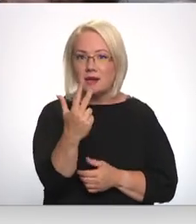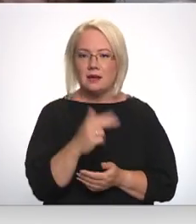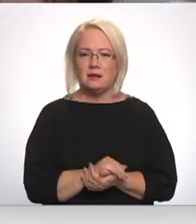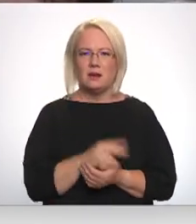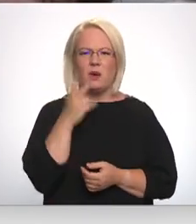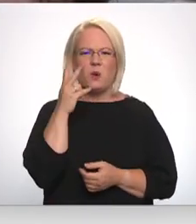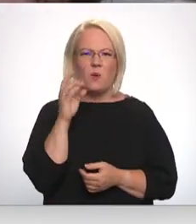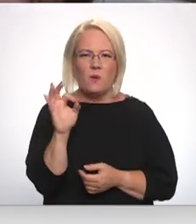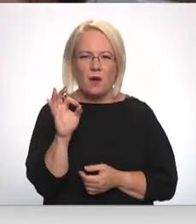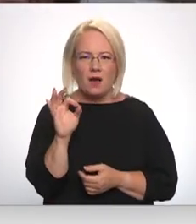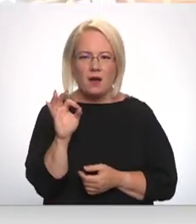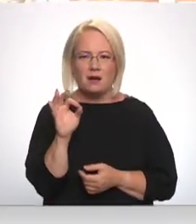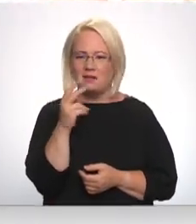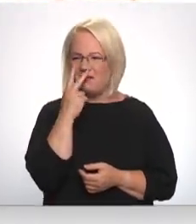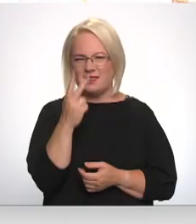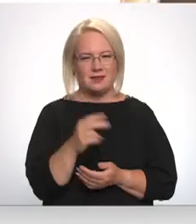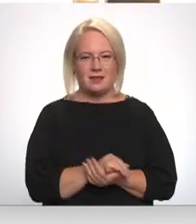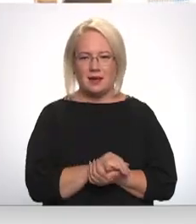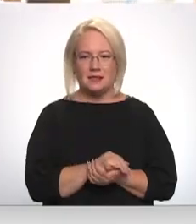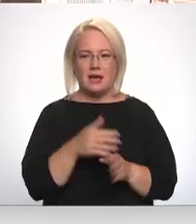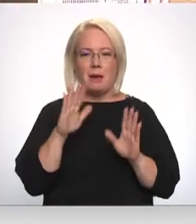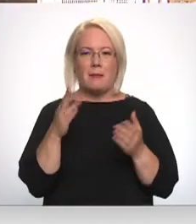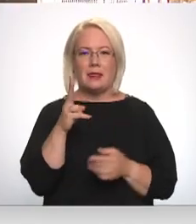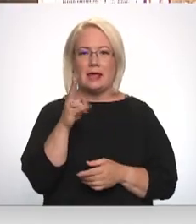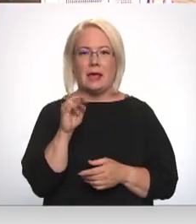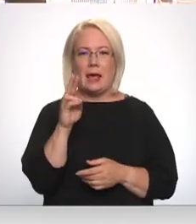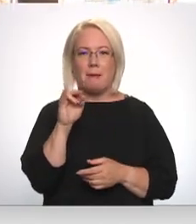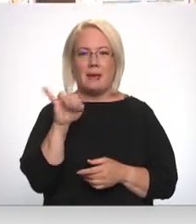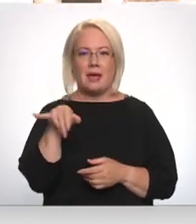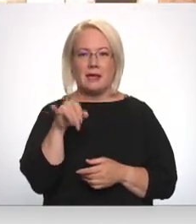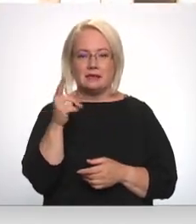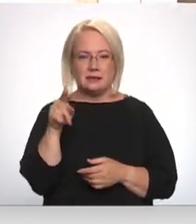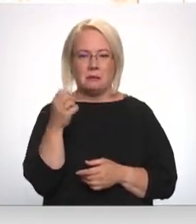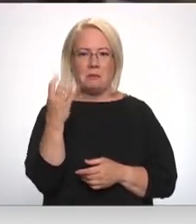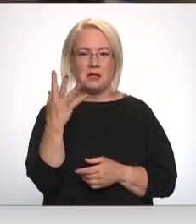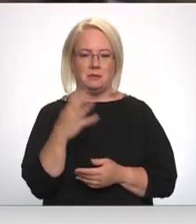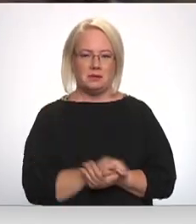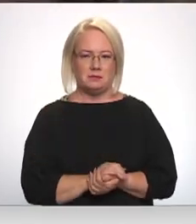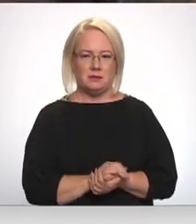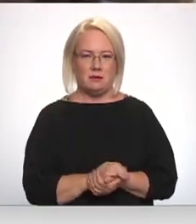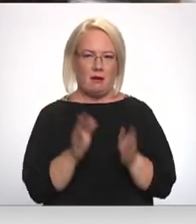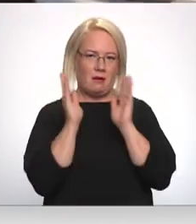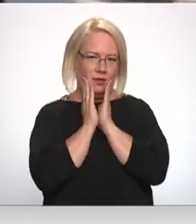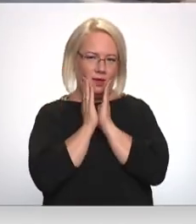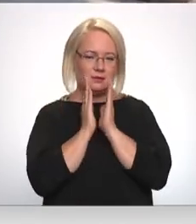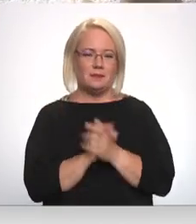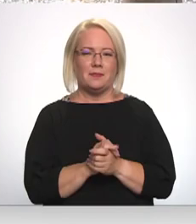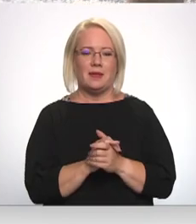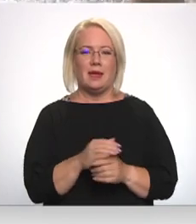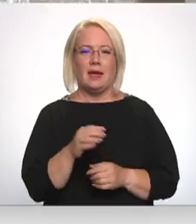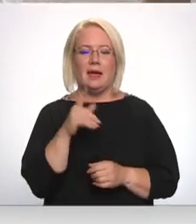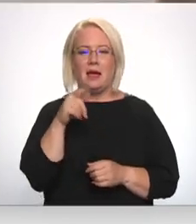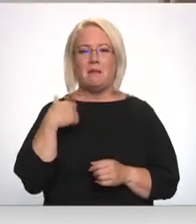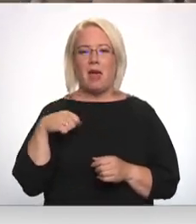Ko? Neiztās. Un savukārt Kimiem tam gan ir 15. Dievs. Vakīlija uz